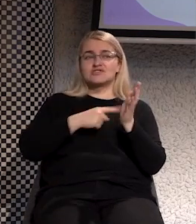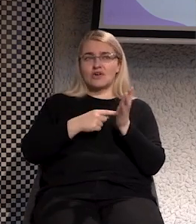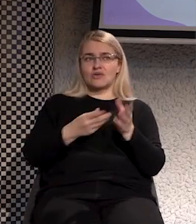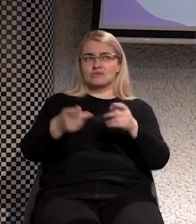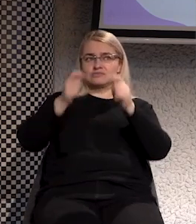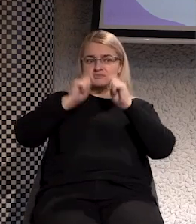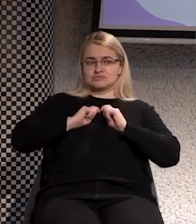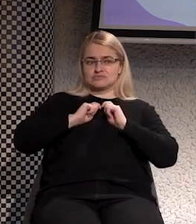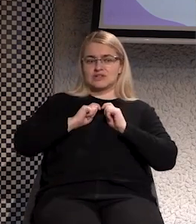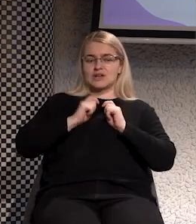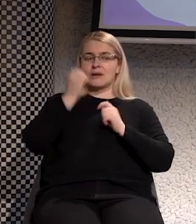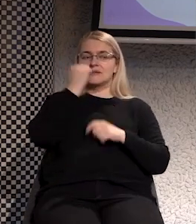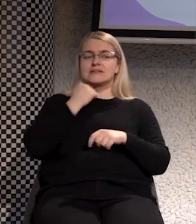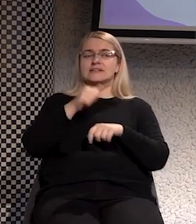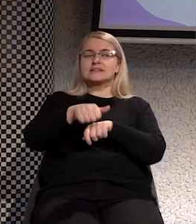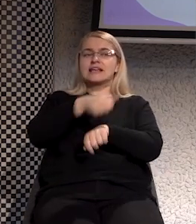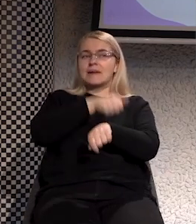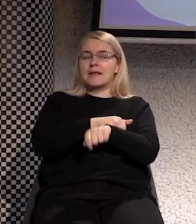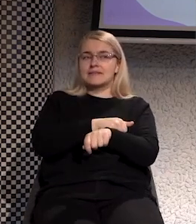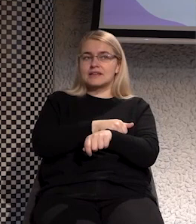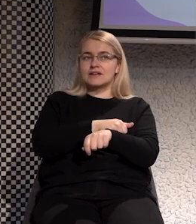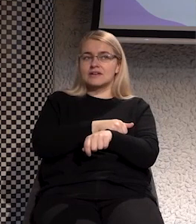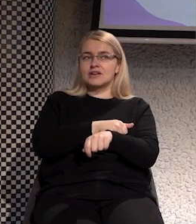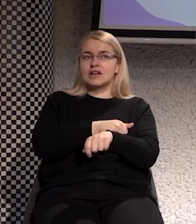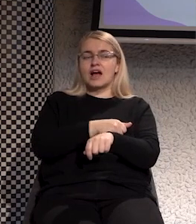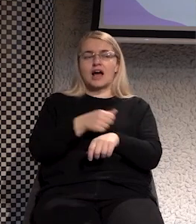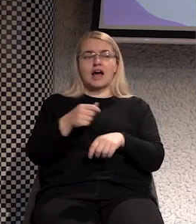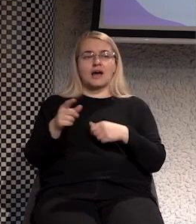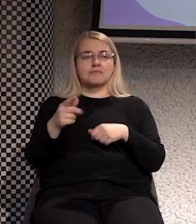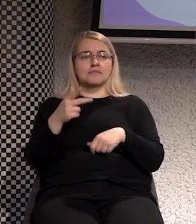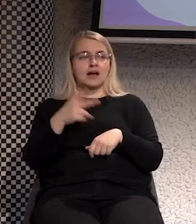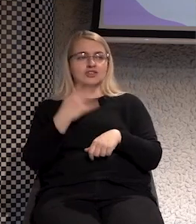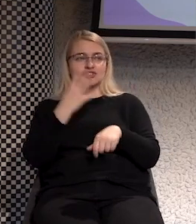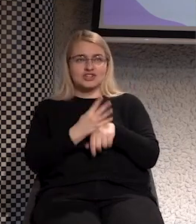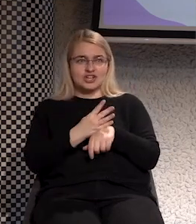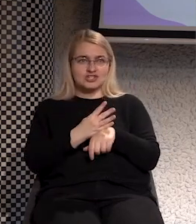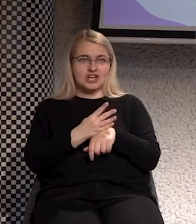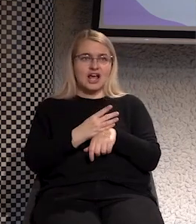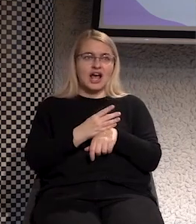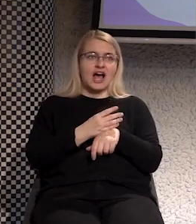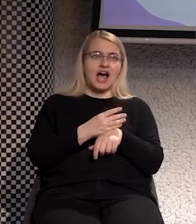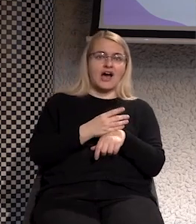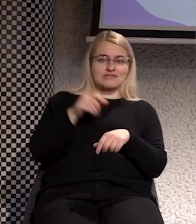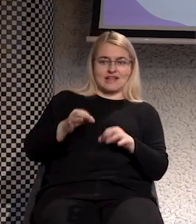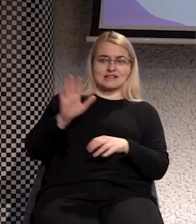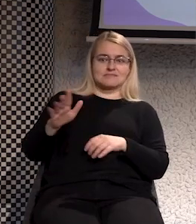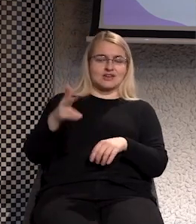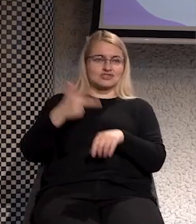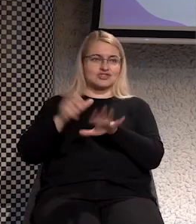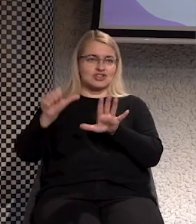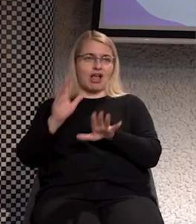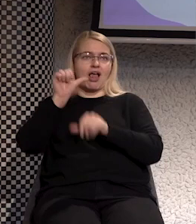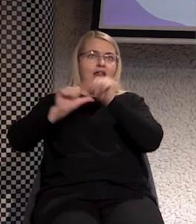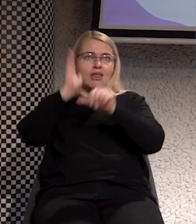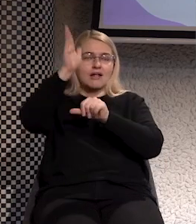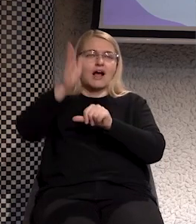za 5 lat, bo jest rozmiar 44, oni mają jeszcze 36, albo dezodorant, który bardziej śmierdzi niż pachnie, jak sami mówią po prostu na tych warsztatach i